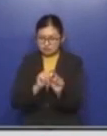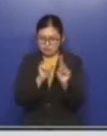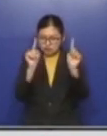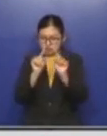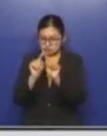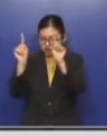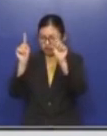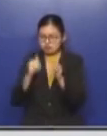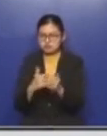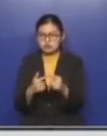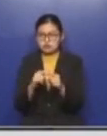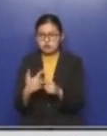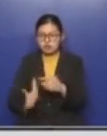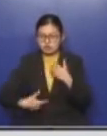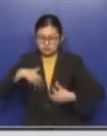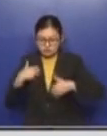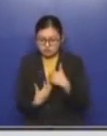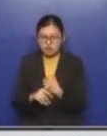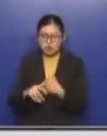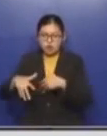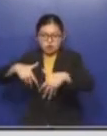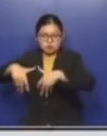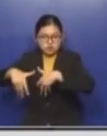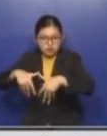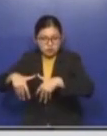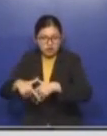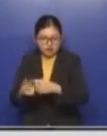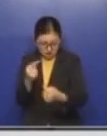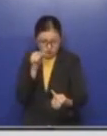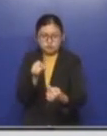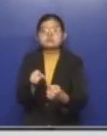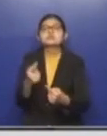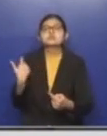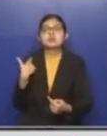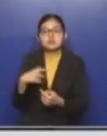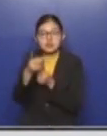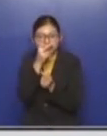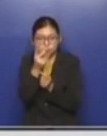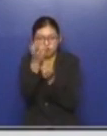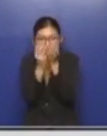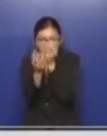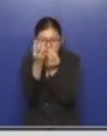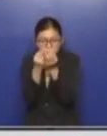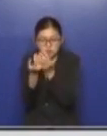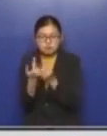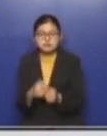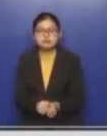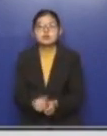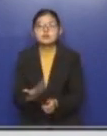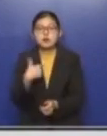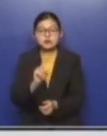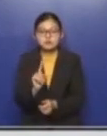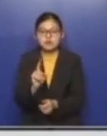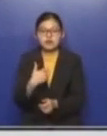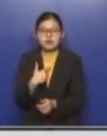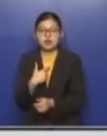ต่มีรายการทุกของชาวบ้านเนี่ยเข้าถึงชาวบ้านเลยครับชาวบ้านในความใจเข้ามาดูเพราะเขาร้องทุกม